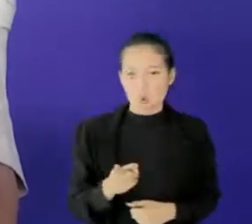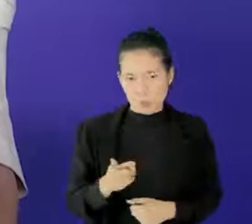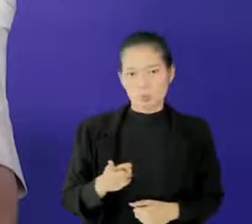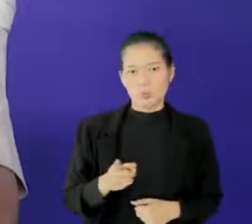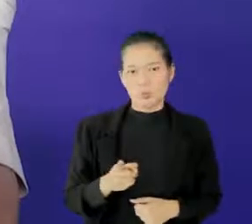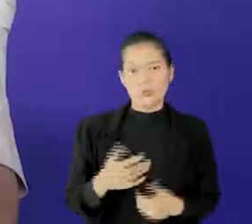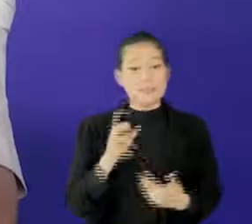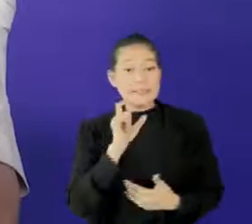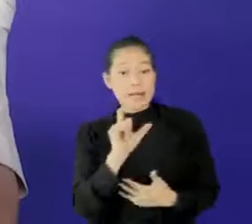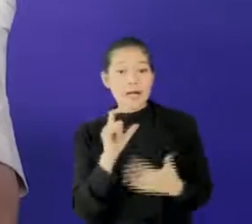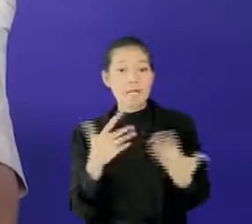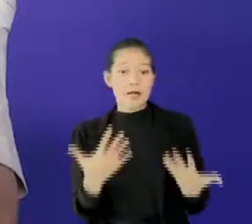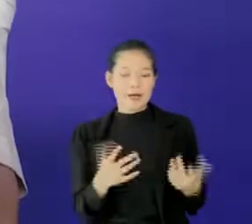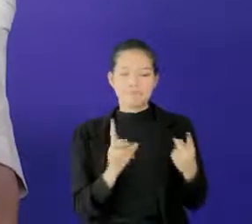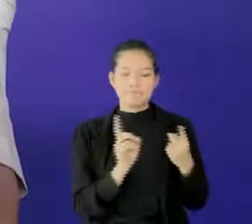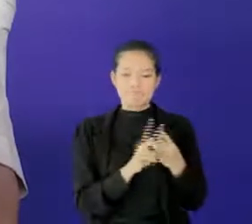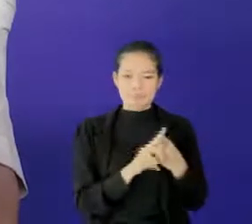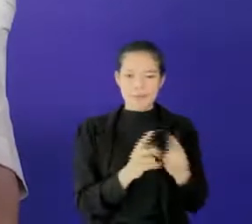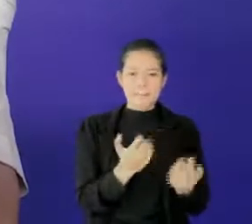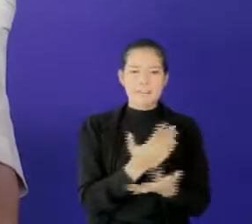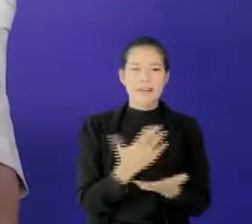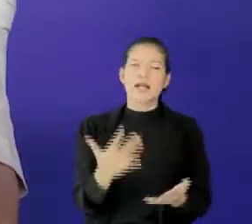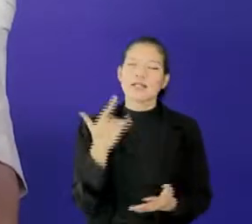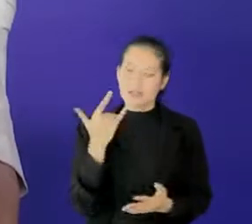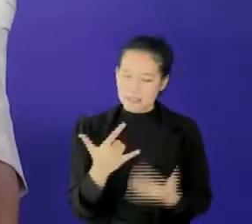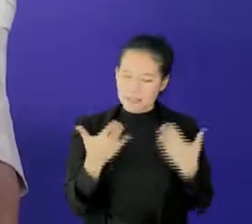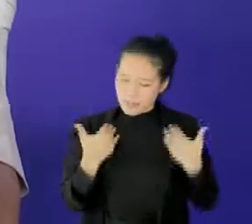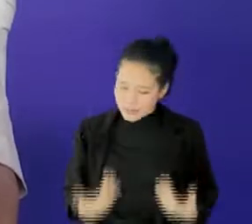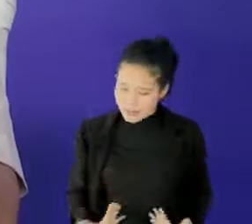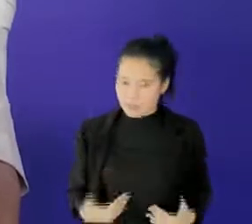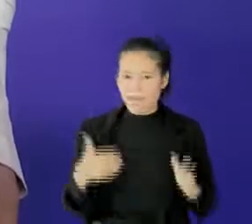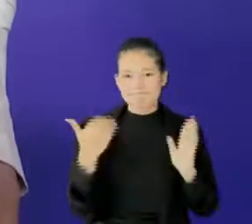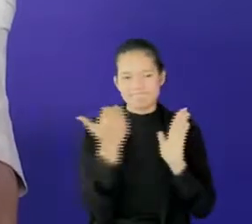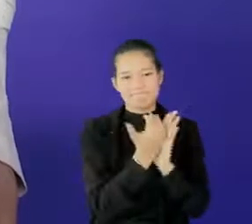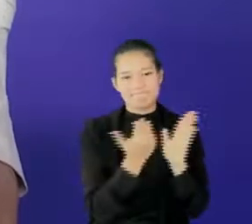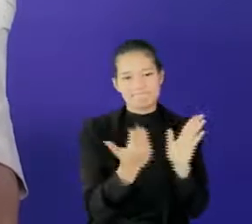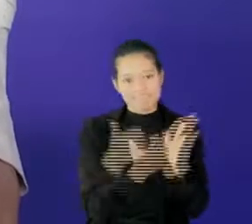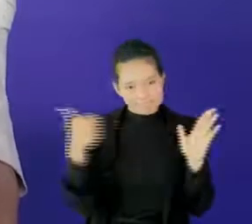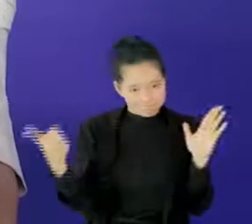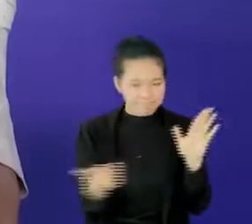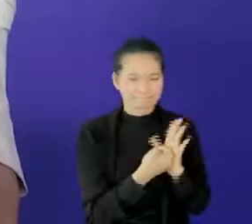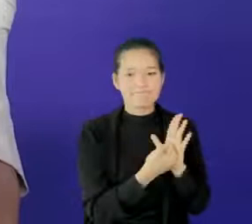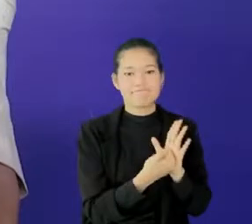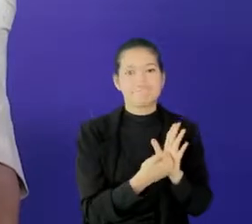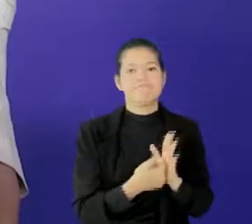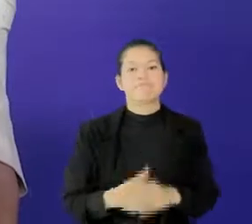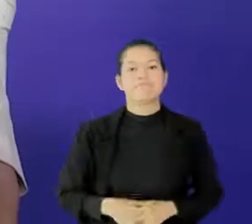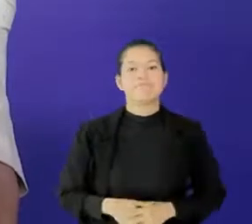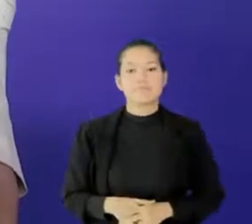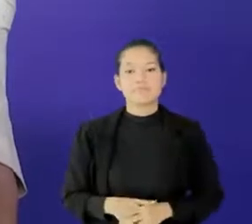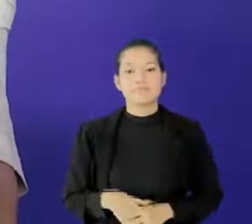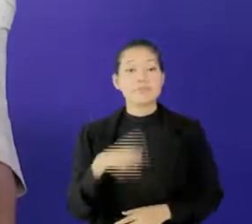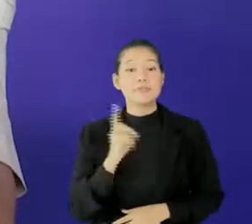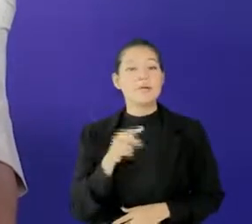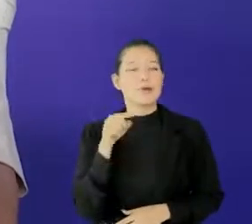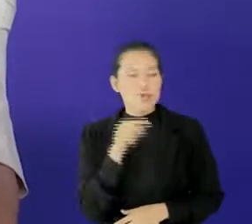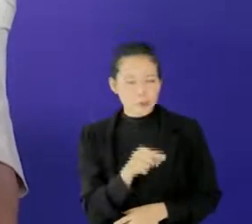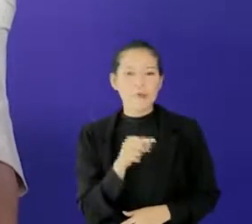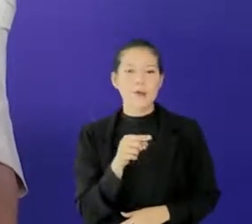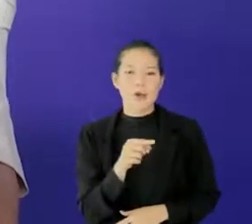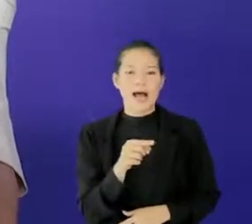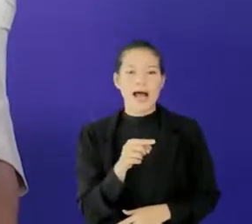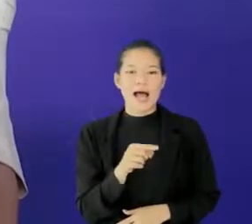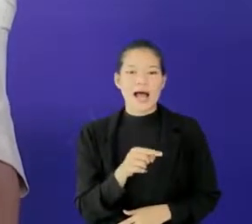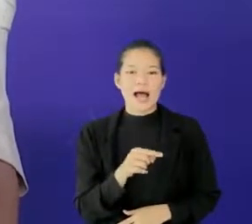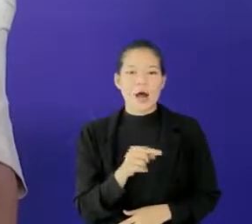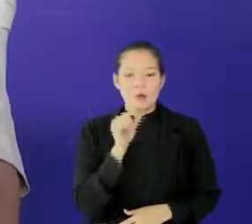Bagaimana mengatasinya? Yang pertama, masyarakat harus disiplin. Disiplin terhadap protokol kesehatan tadi. Karena inilah yang menjaga